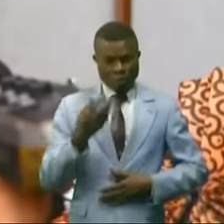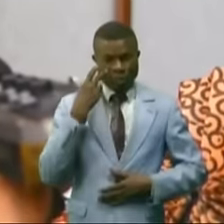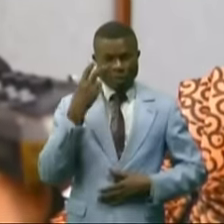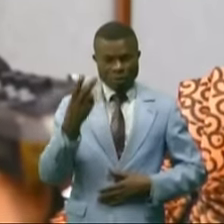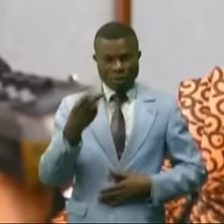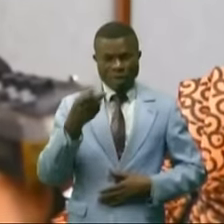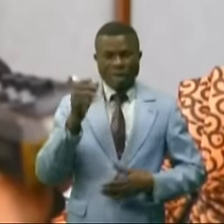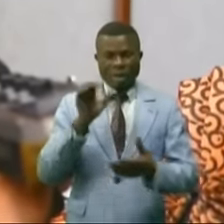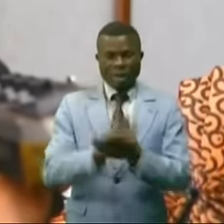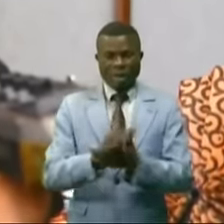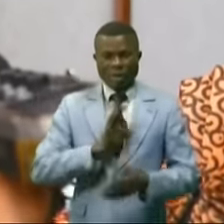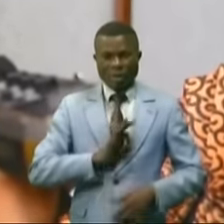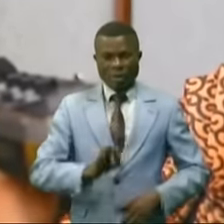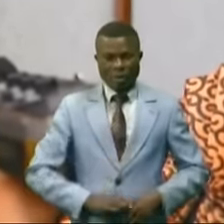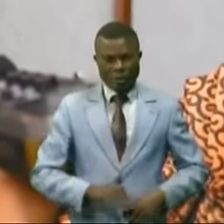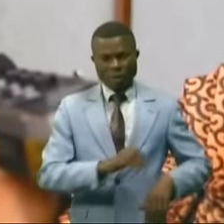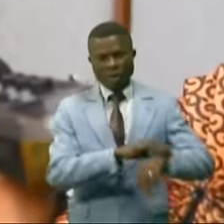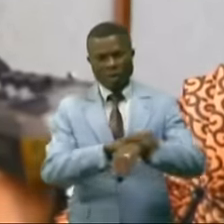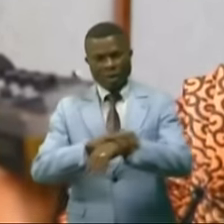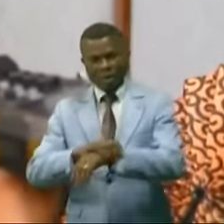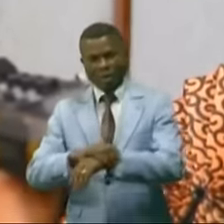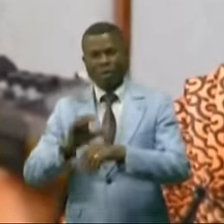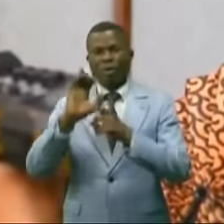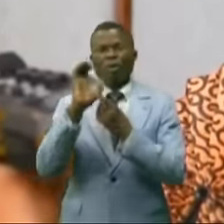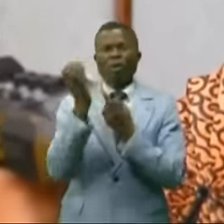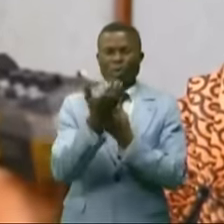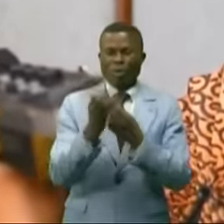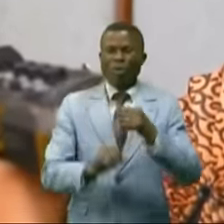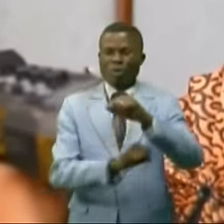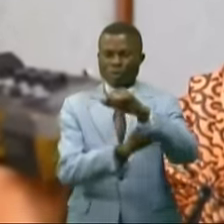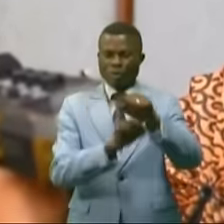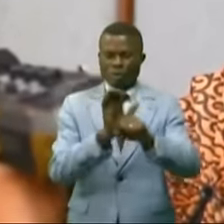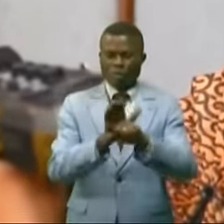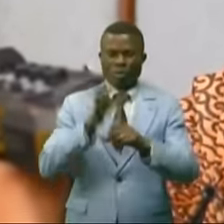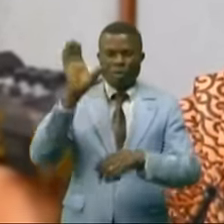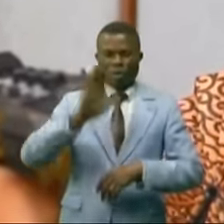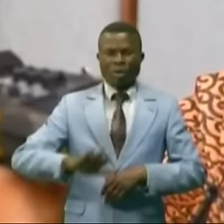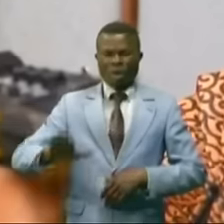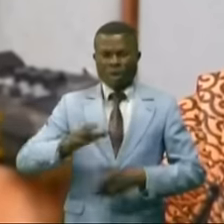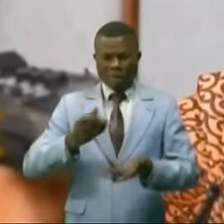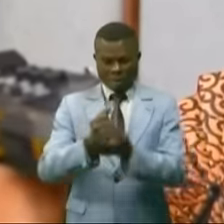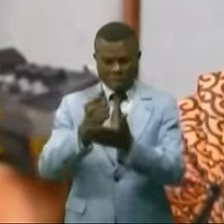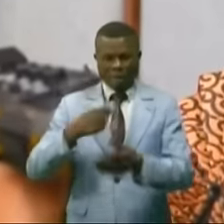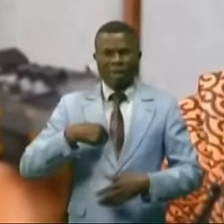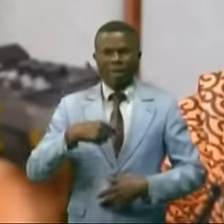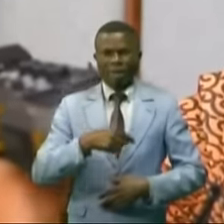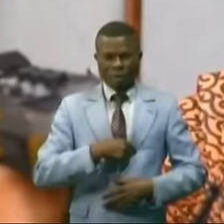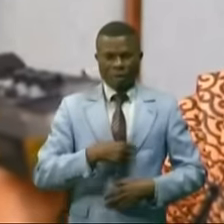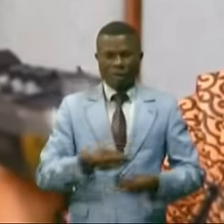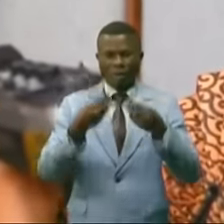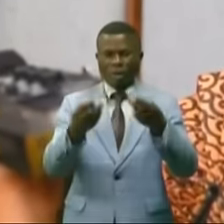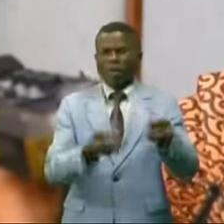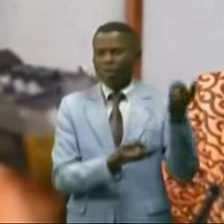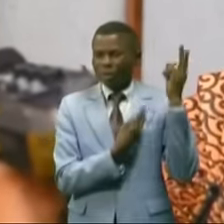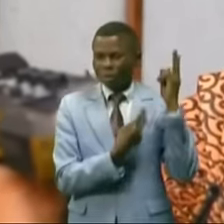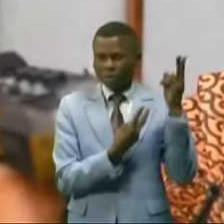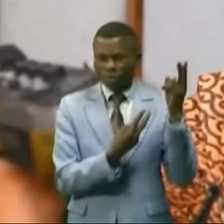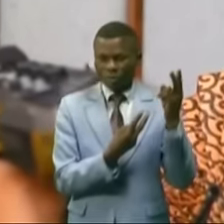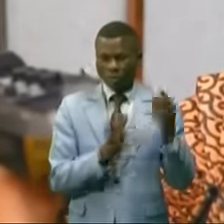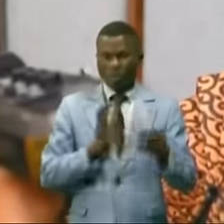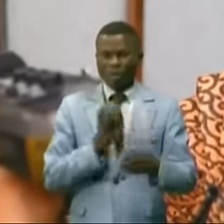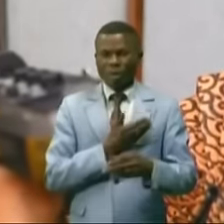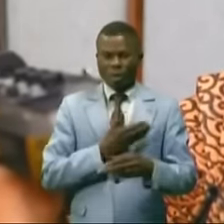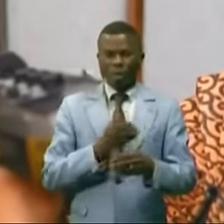la première dame mette en avant la culture, l'artisanat du pays. Ça nous permet de mettre en valeur notre